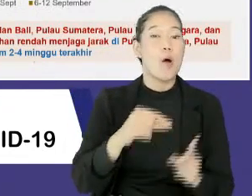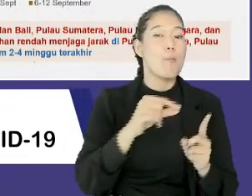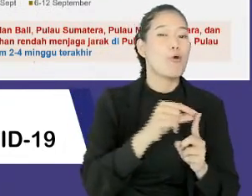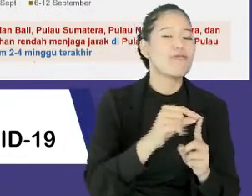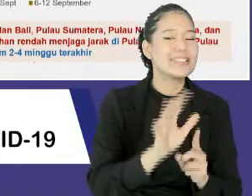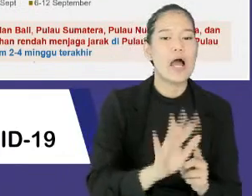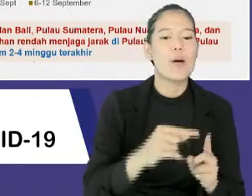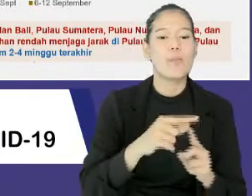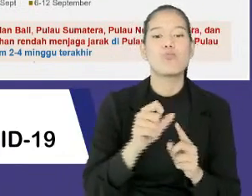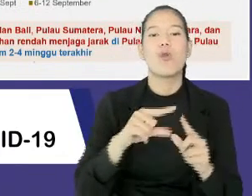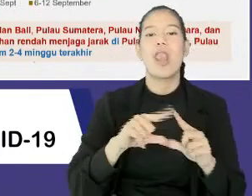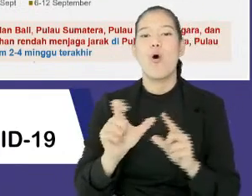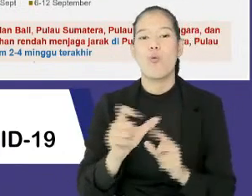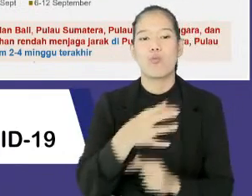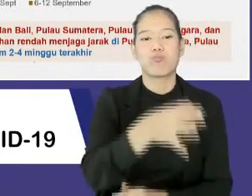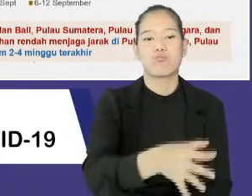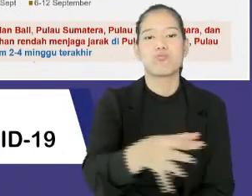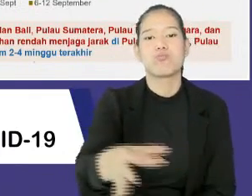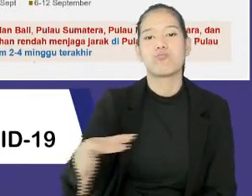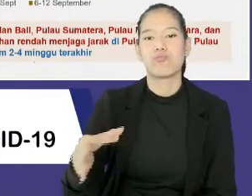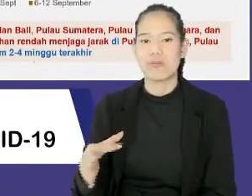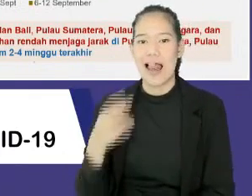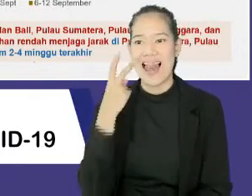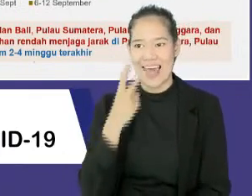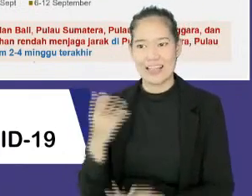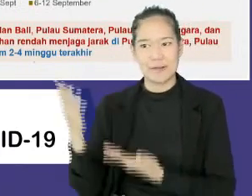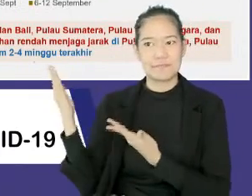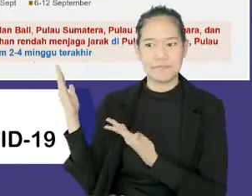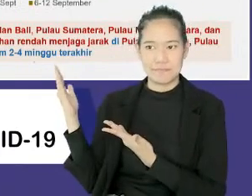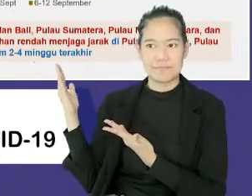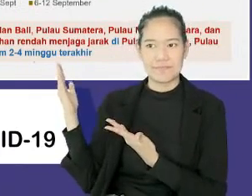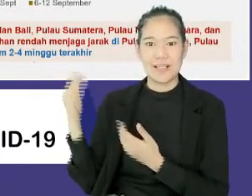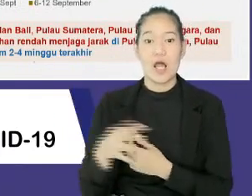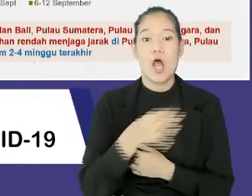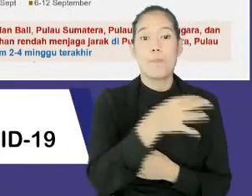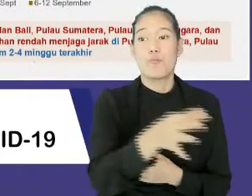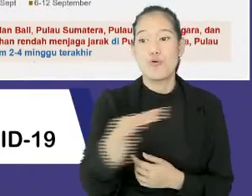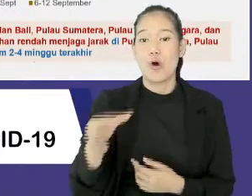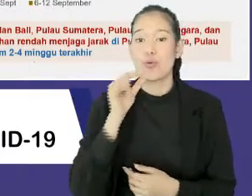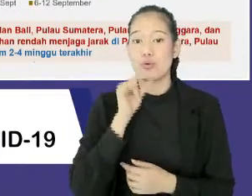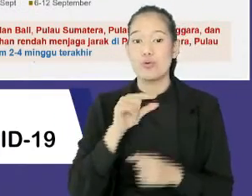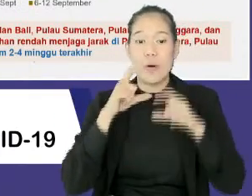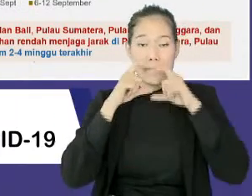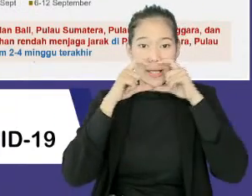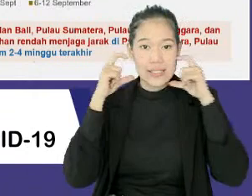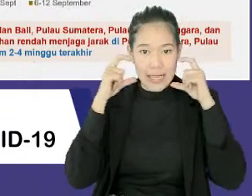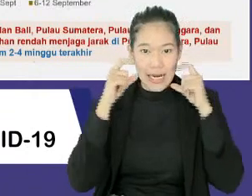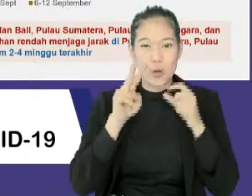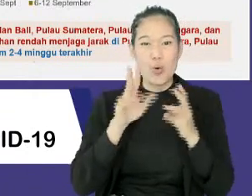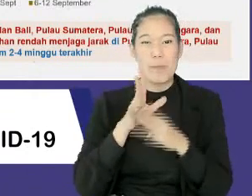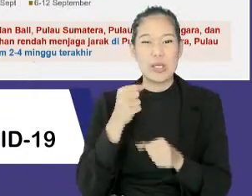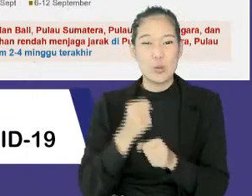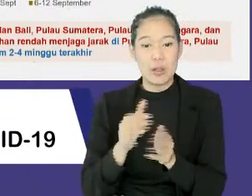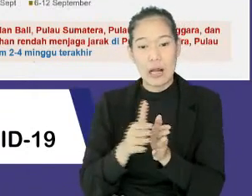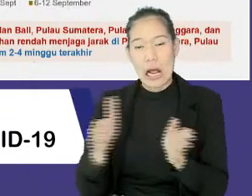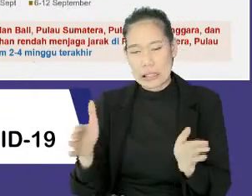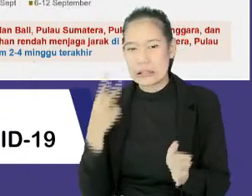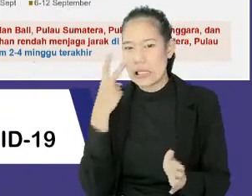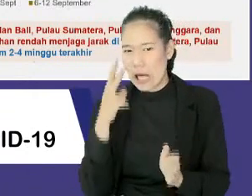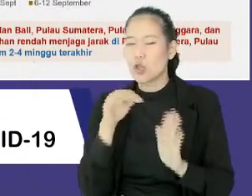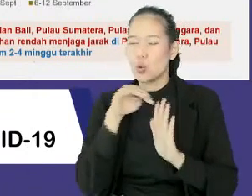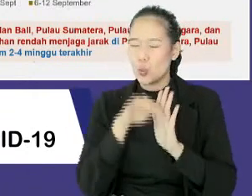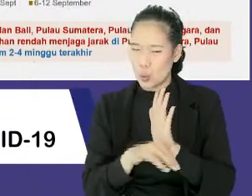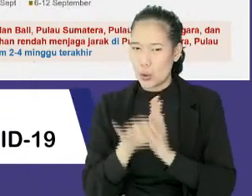provinsi karena terlalu banyak tapi kalau dari pulau kita bisa lihat beberapa catatan untuk menggunakan masker ini dalam dua minggu terakhir sama